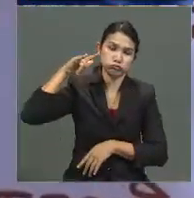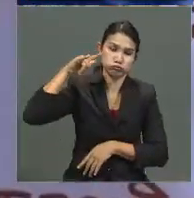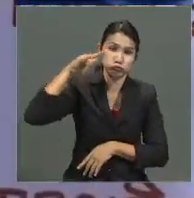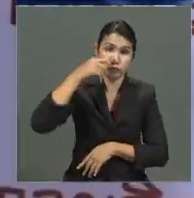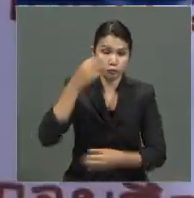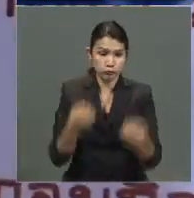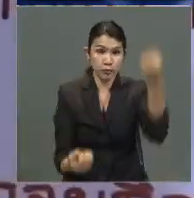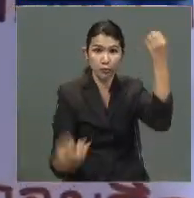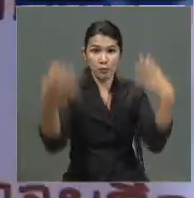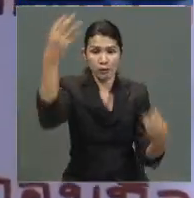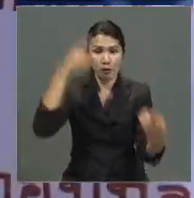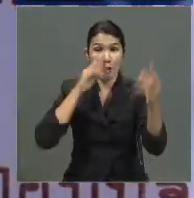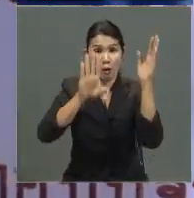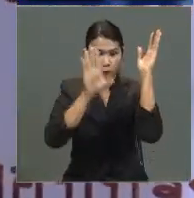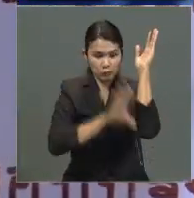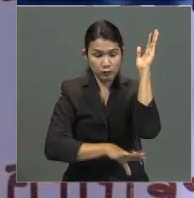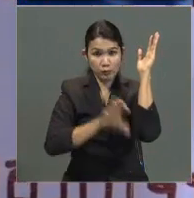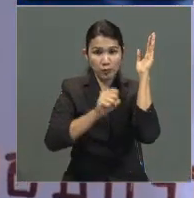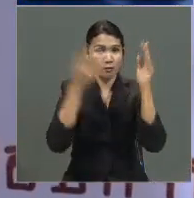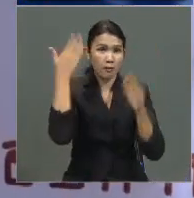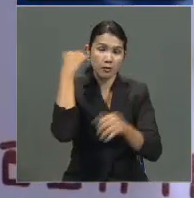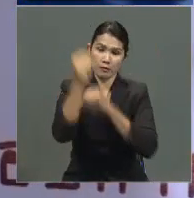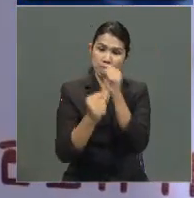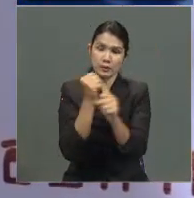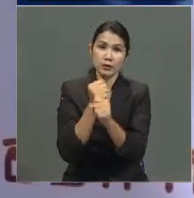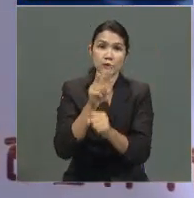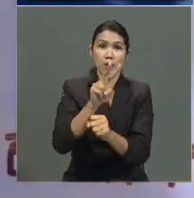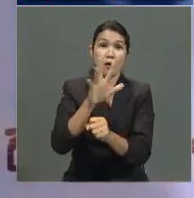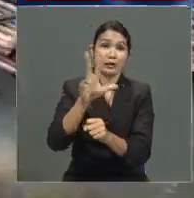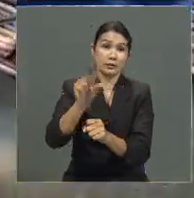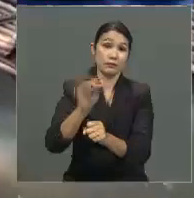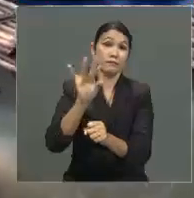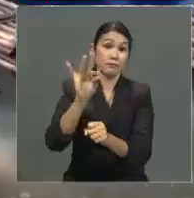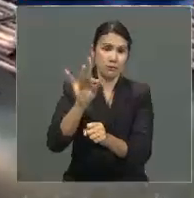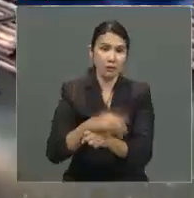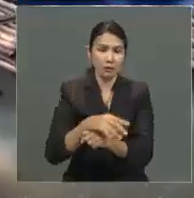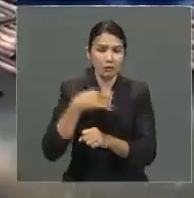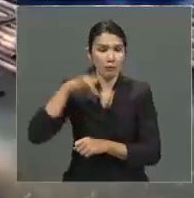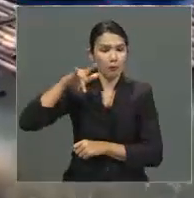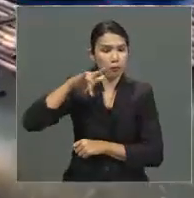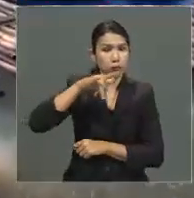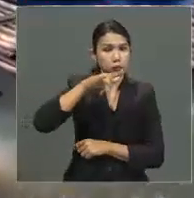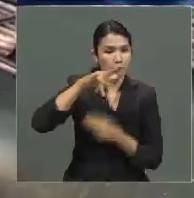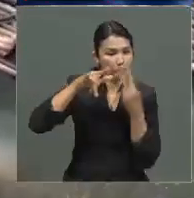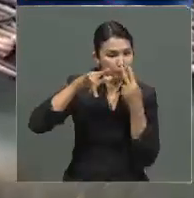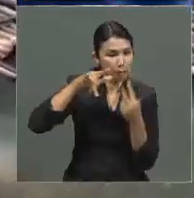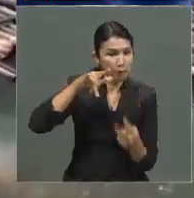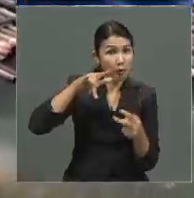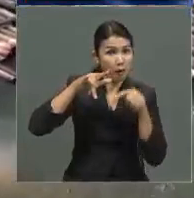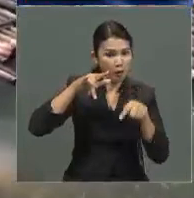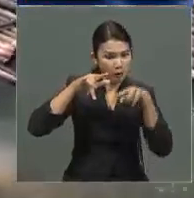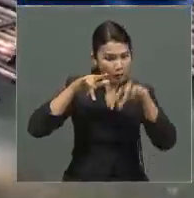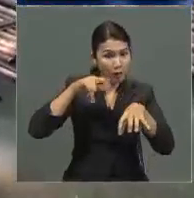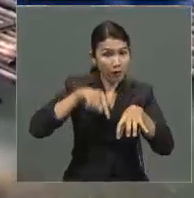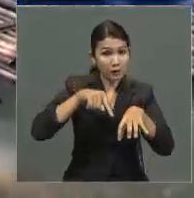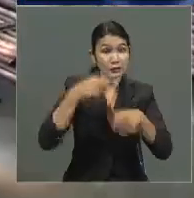ในป่าที่จังหวัดสงขลาเมื่อปีพุทธศักราช2538พบว่าพื้นที่ป่าเทือกเขาสัน